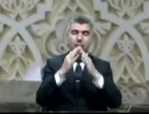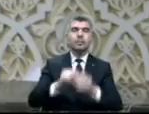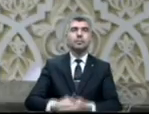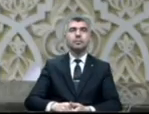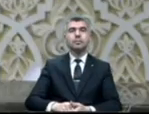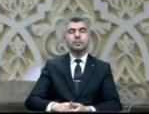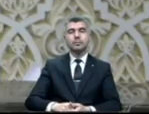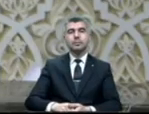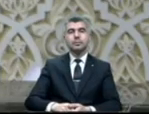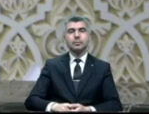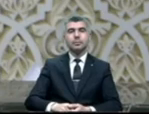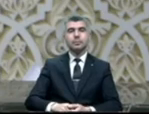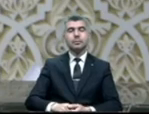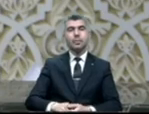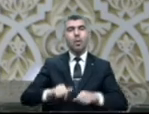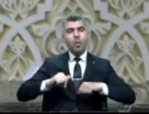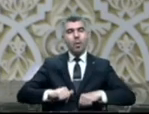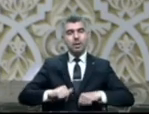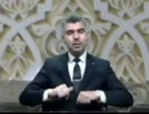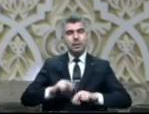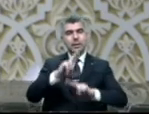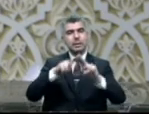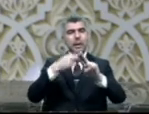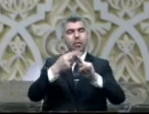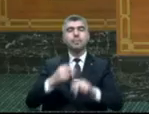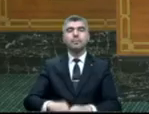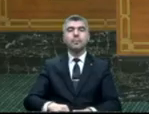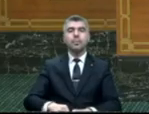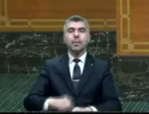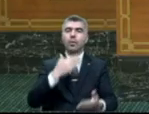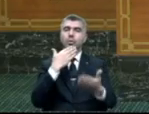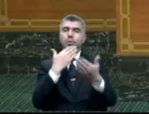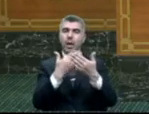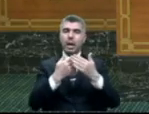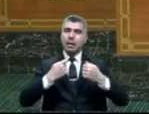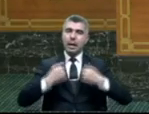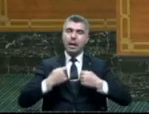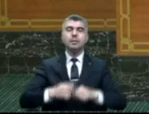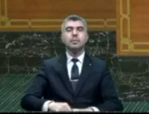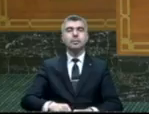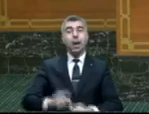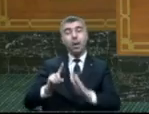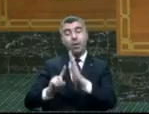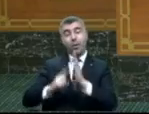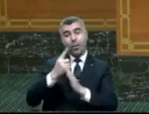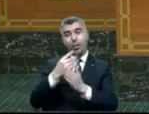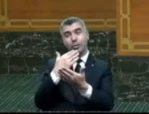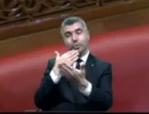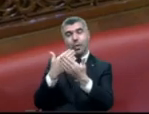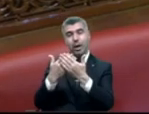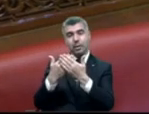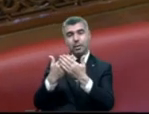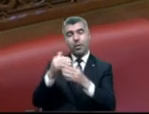الوزيرة. شكرا. الكلمة للسيدة الوزيرة في إطار الرد. شكرا السيد الرئيس المحترم. وأولا الشكر